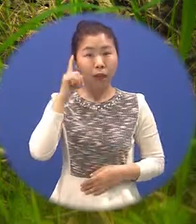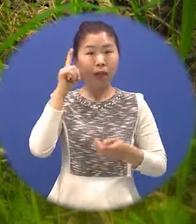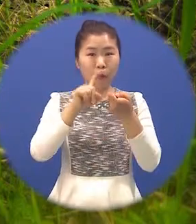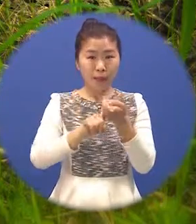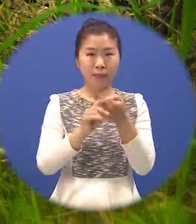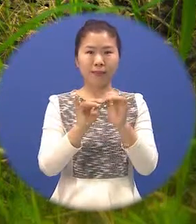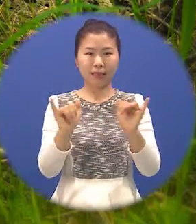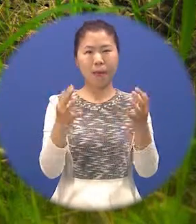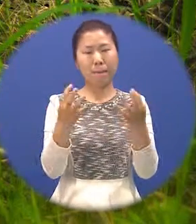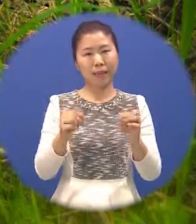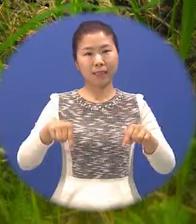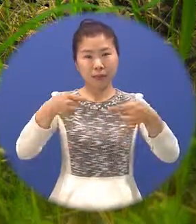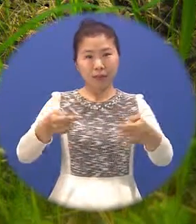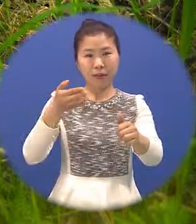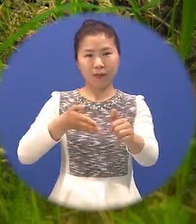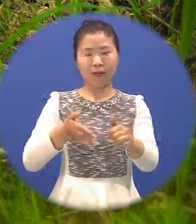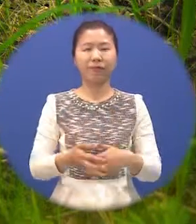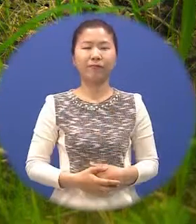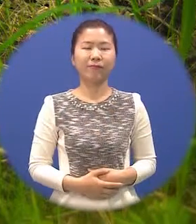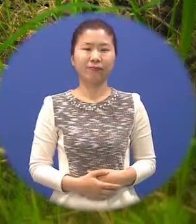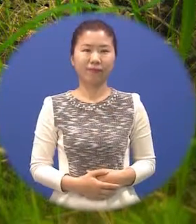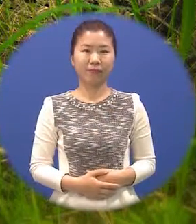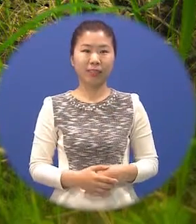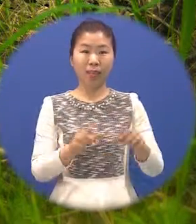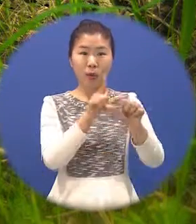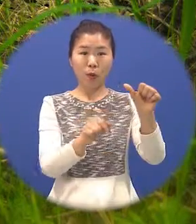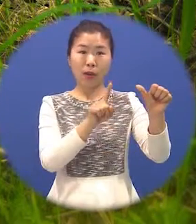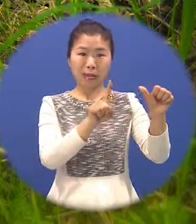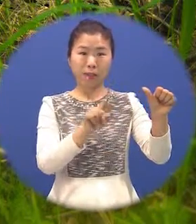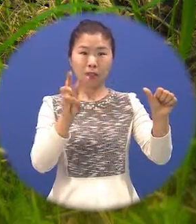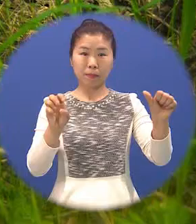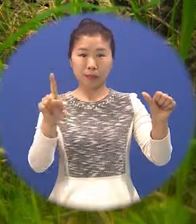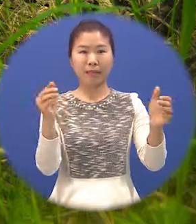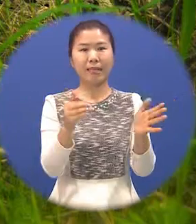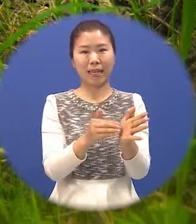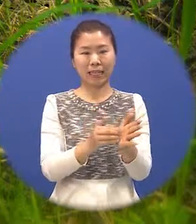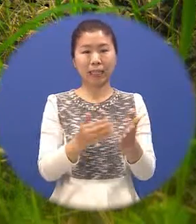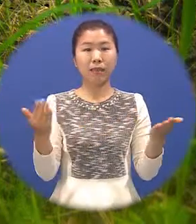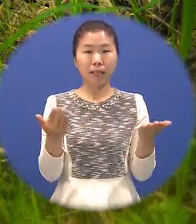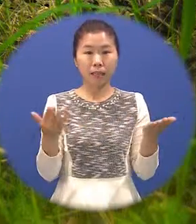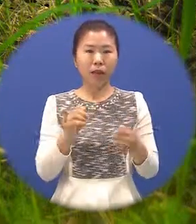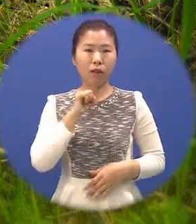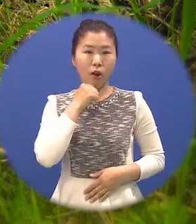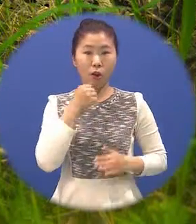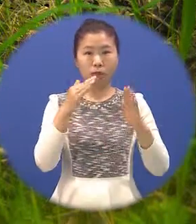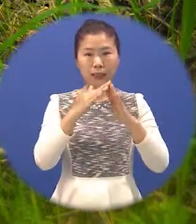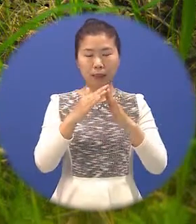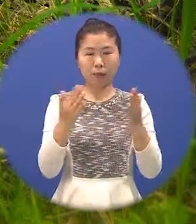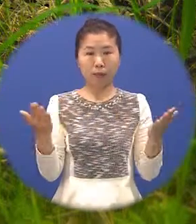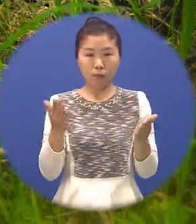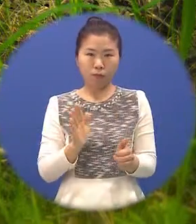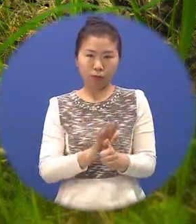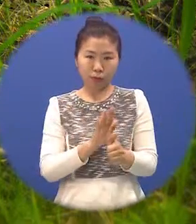관심 있는 주민들의 많은 이용 바랍니다. 5월 1일부터 31일까지는 일하는 저소득 가구의